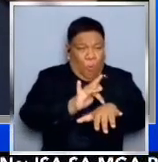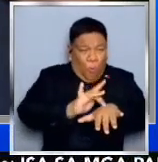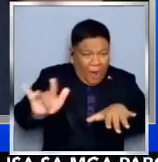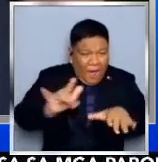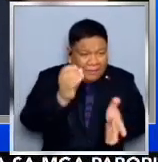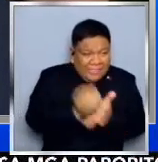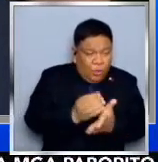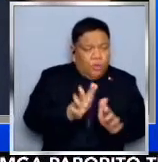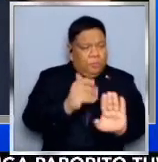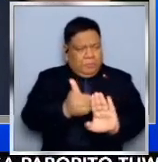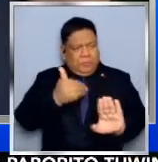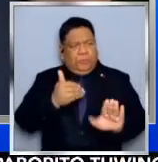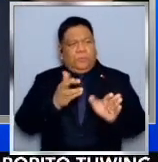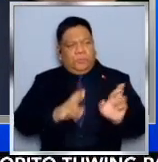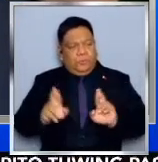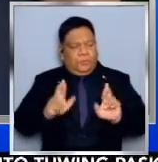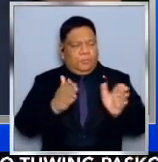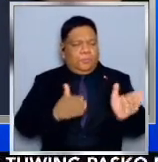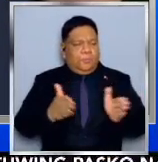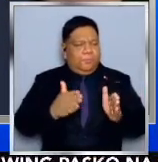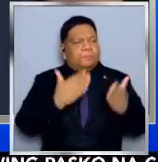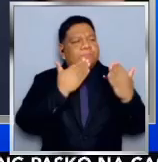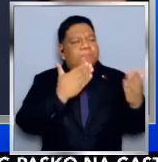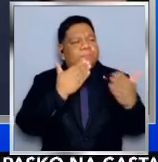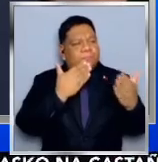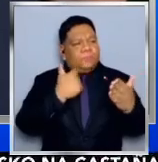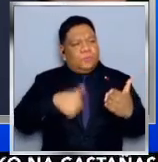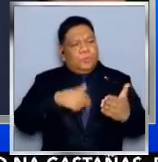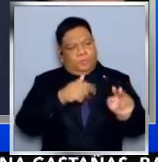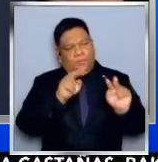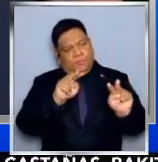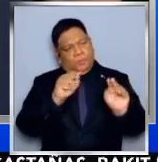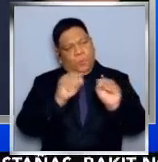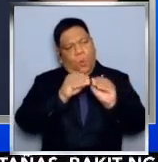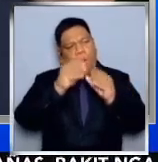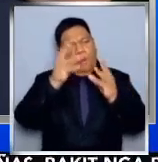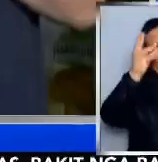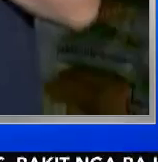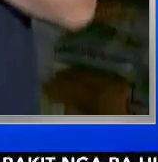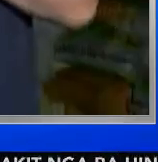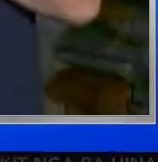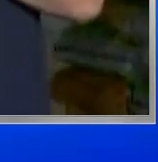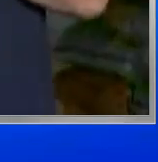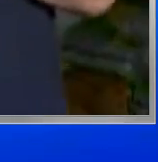Maraming salamat sa iyo at kami mag-aantabay ng karagdagang ulat mula sa iyo, Jonathan Andal.